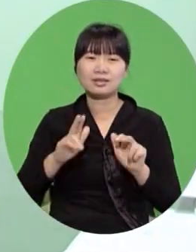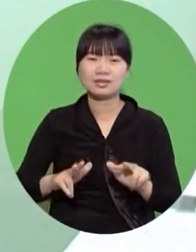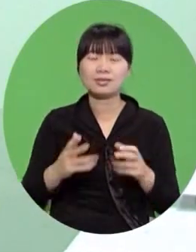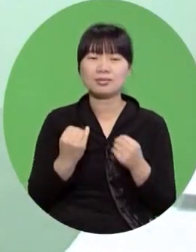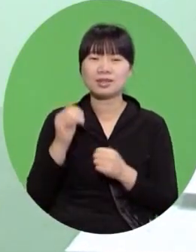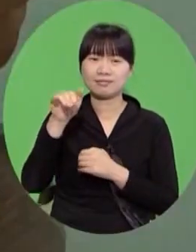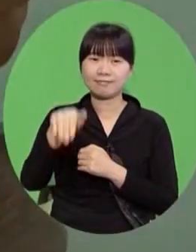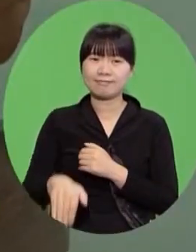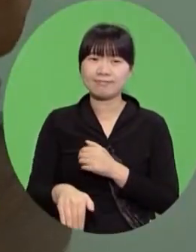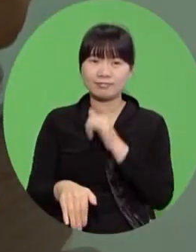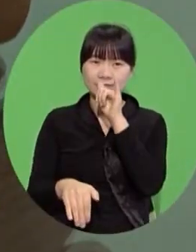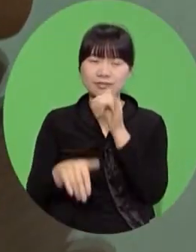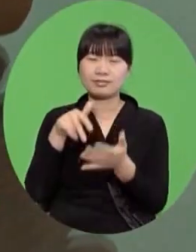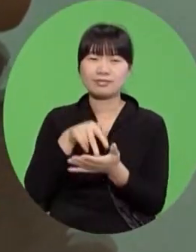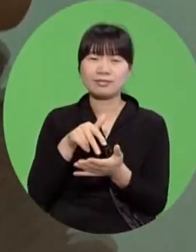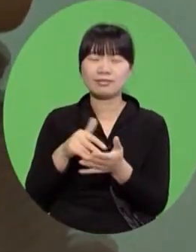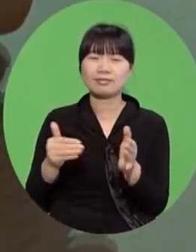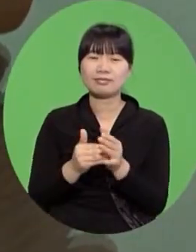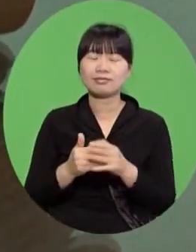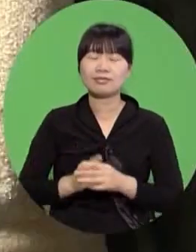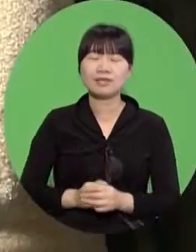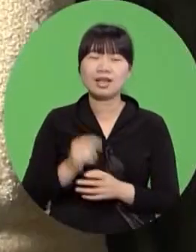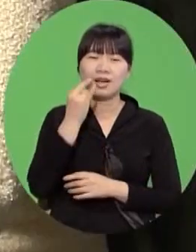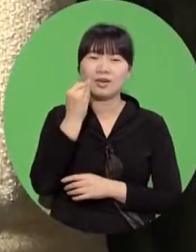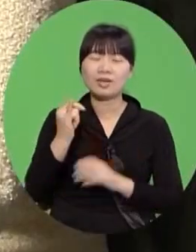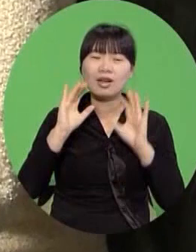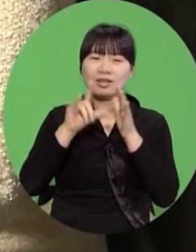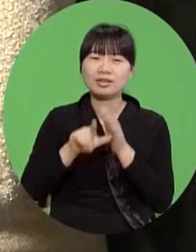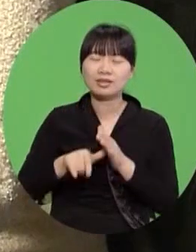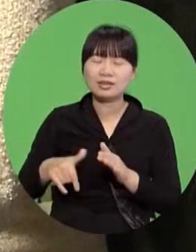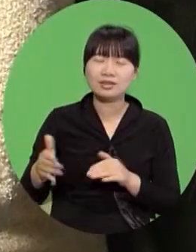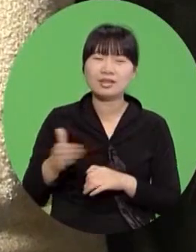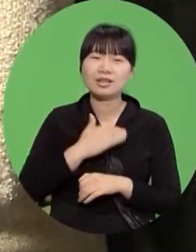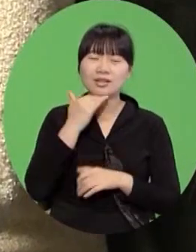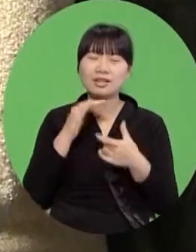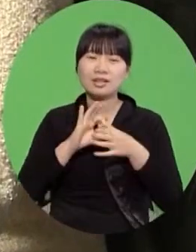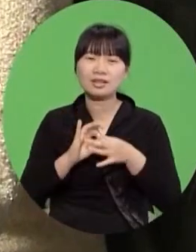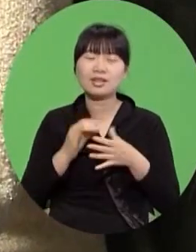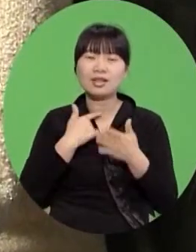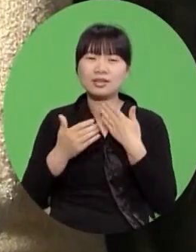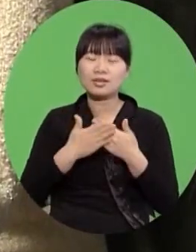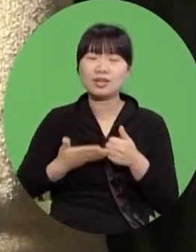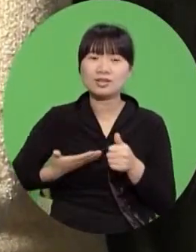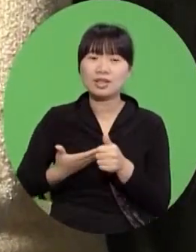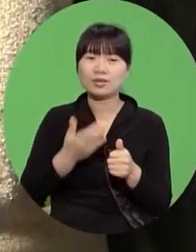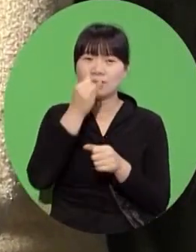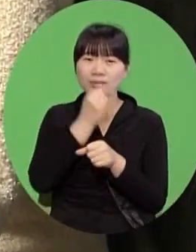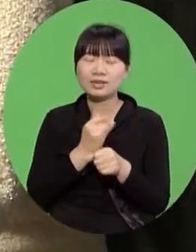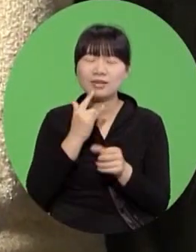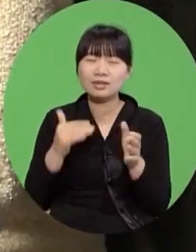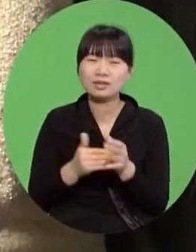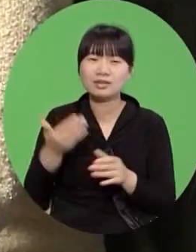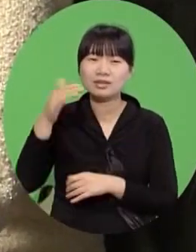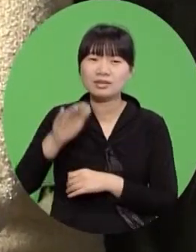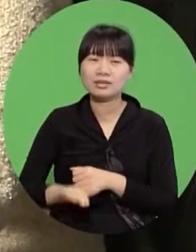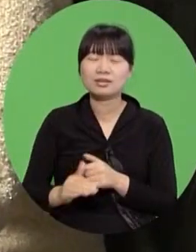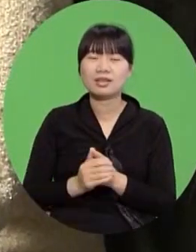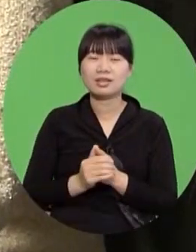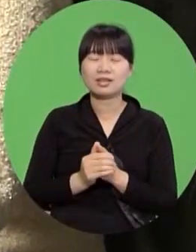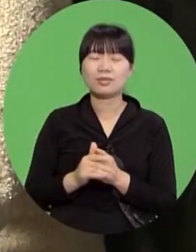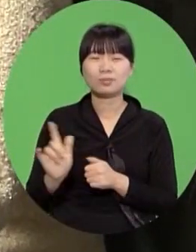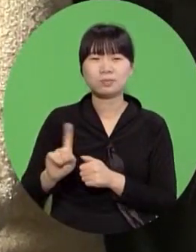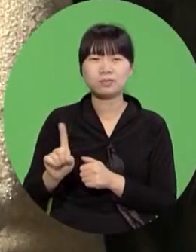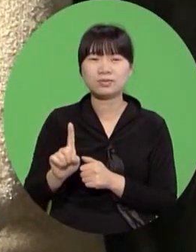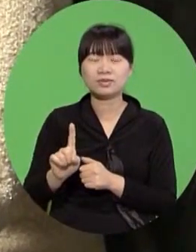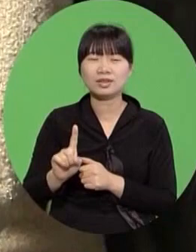좀 많이 떨어진 상태예요. 어머님이 어려서 또래 관계 경험을 제공했다라고는 하지만 사실은